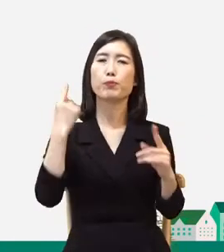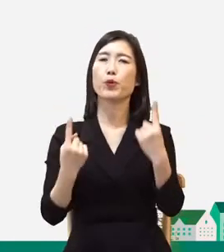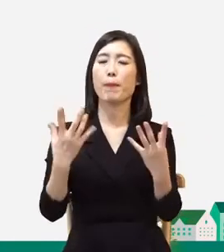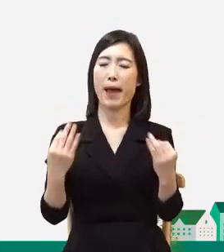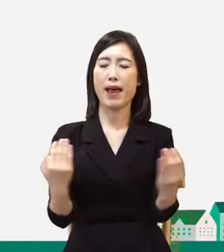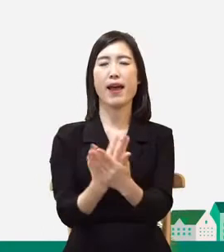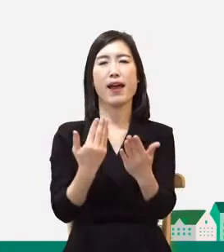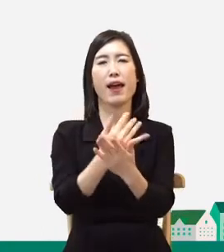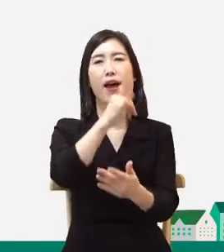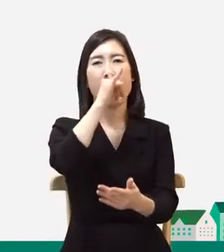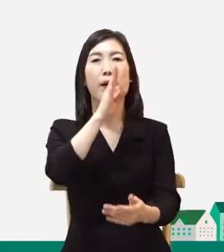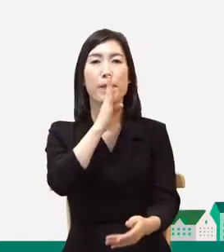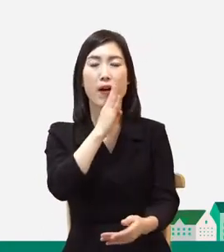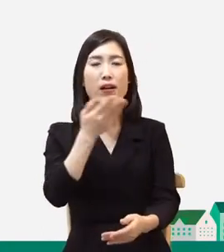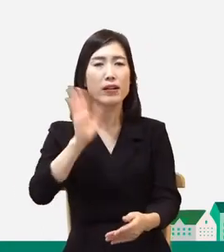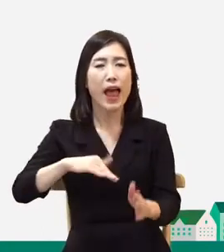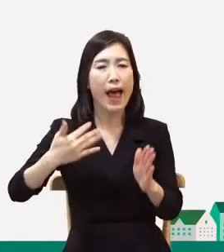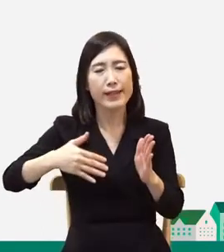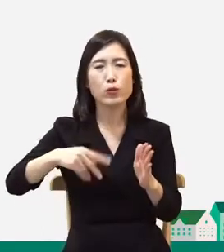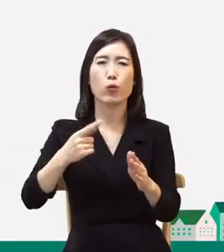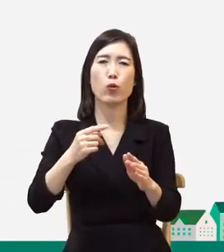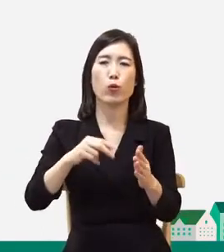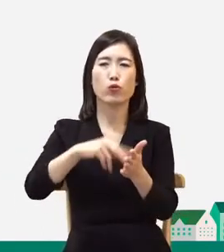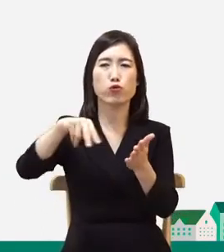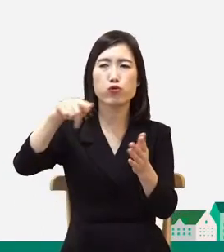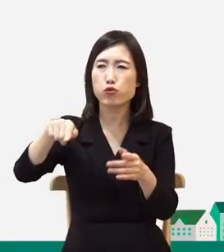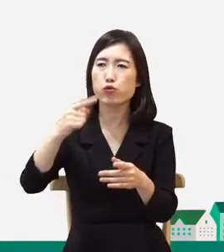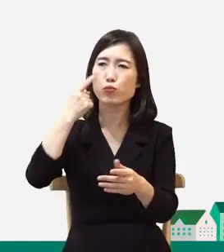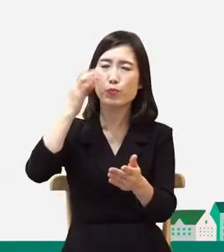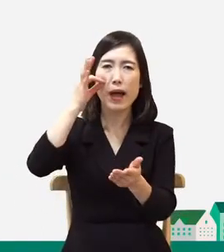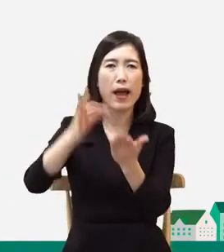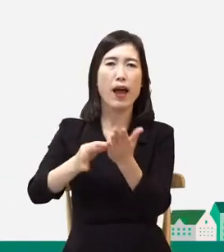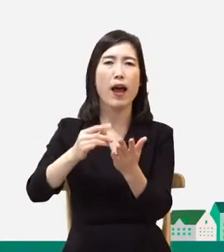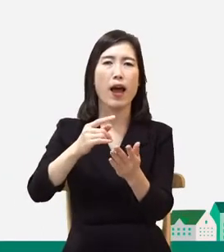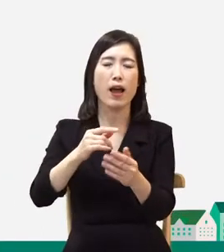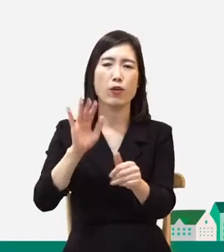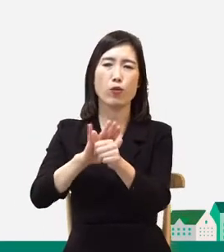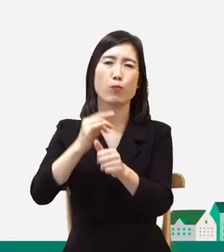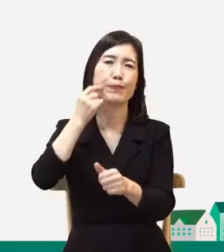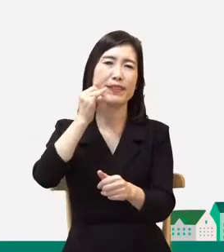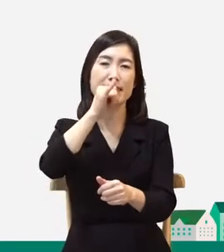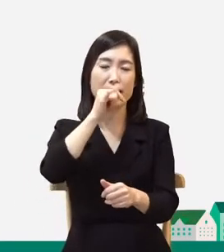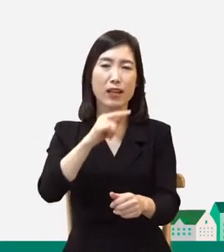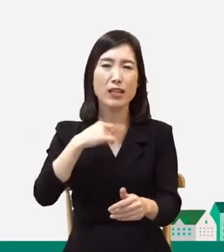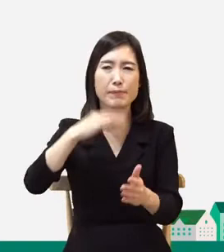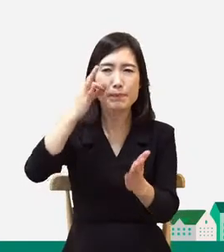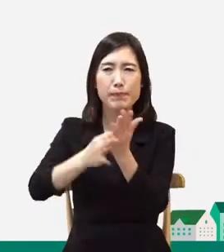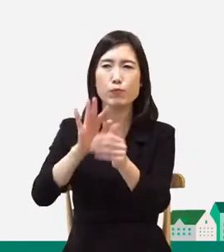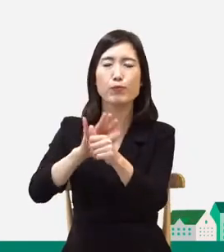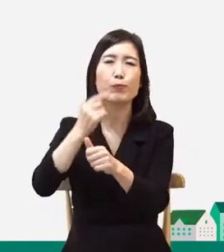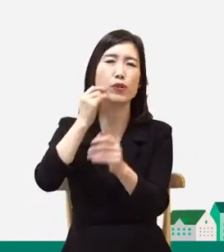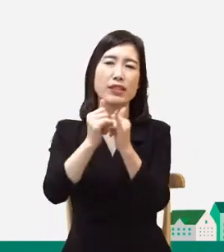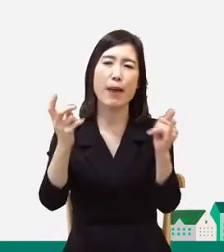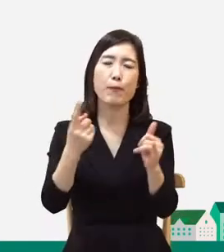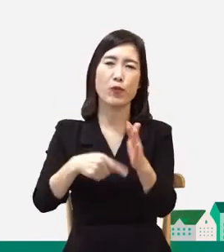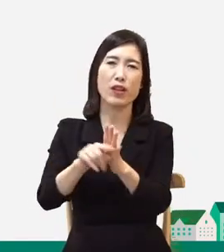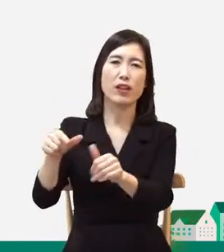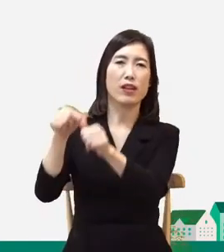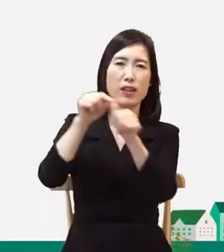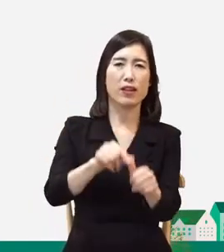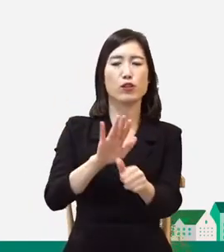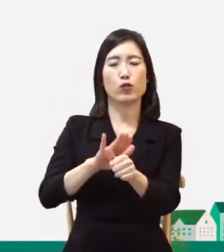해보니 사각지대에 놓여있는 노숙인들이 있었습니다. 그들을 위한 사각지대 개선이 필요합니다. 그 제안으로 두 가지를